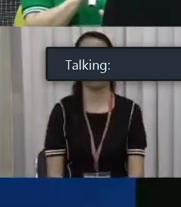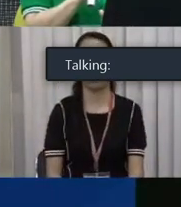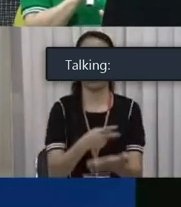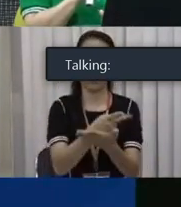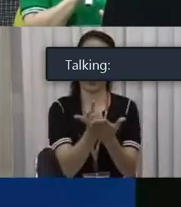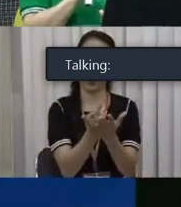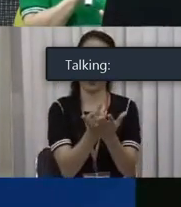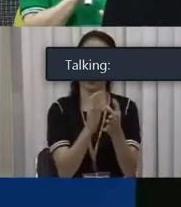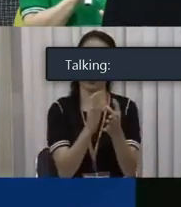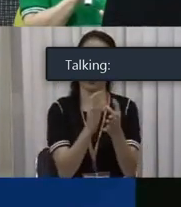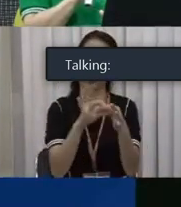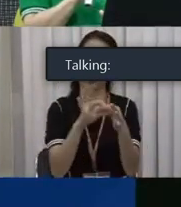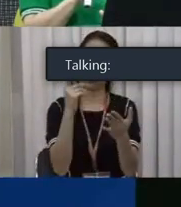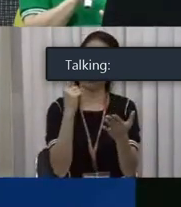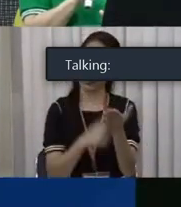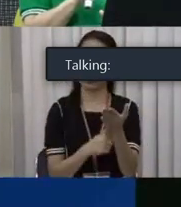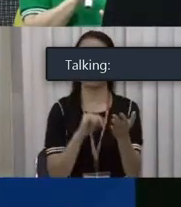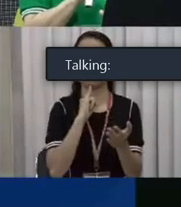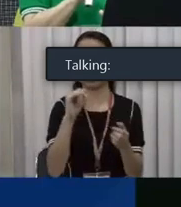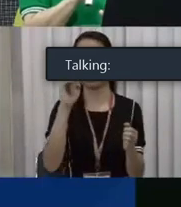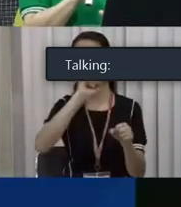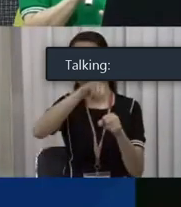Part of this is the Job Start